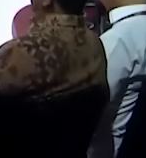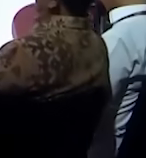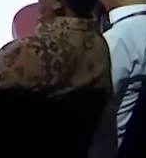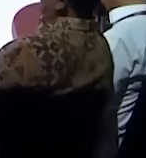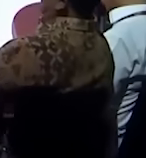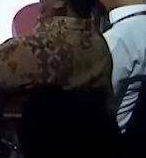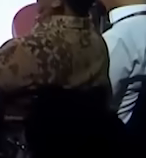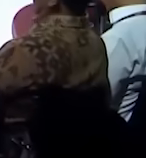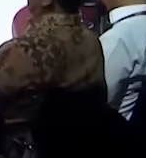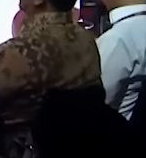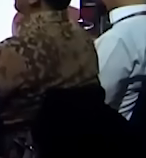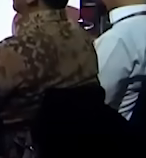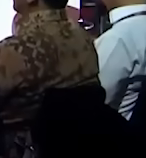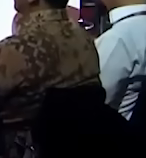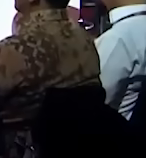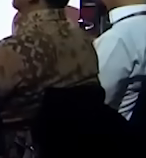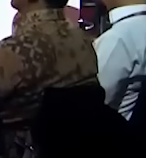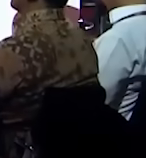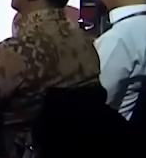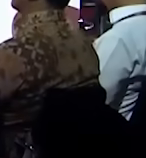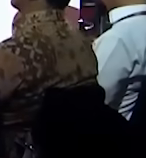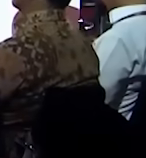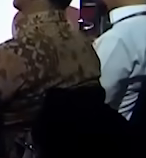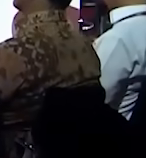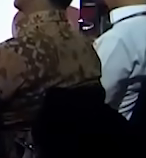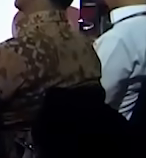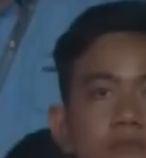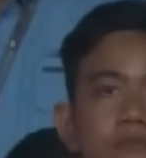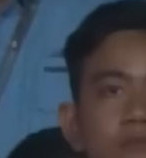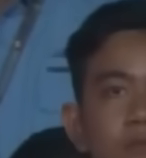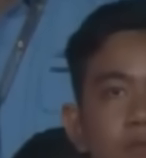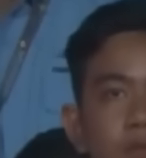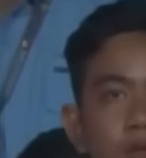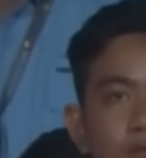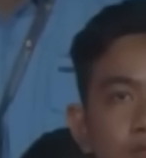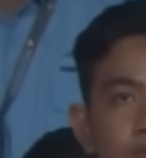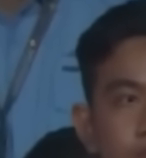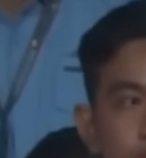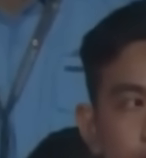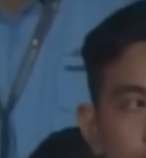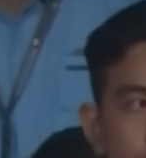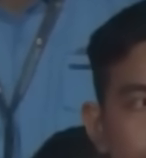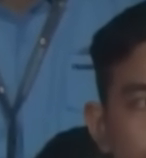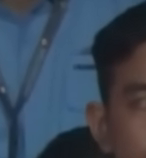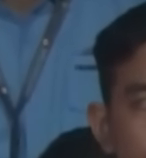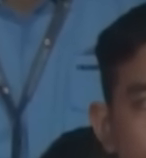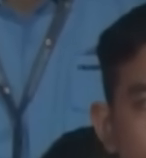sekarang eh Mas Anis pernah jadi gubernur 5 tahun di DKI